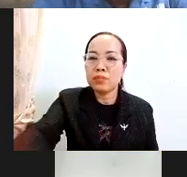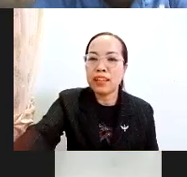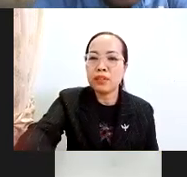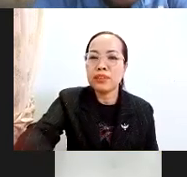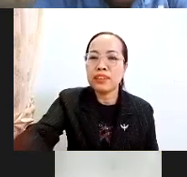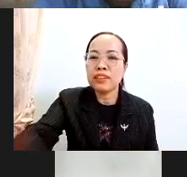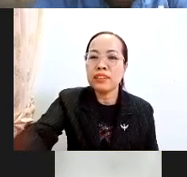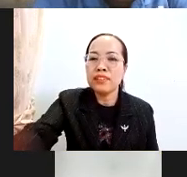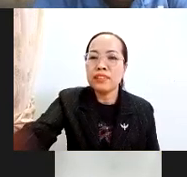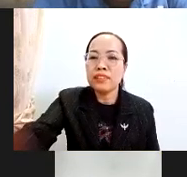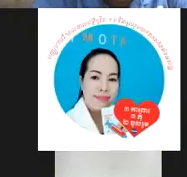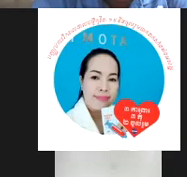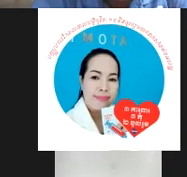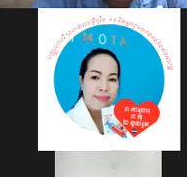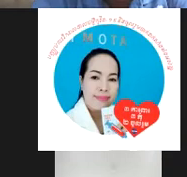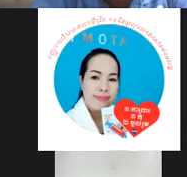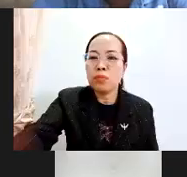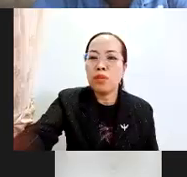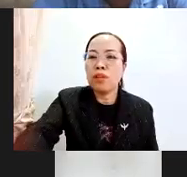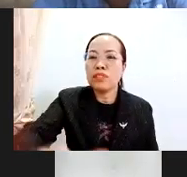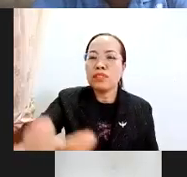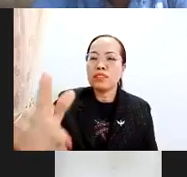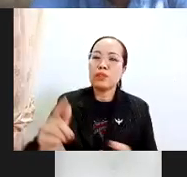nhóm thẹt luôn chứ